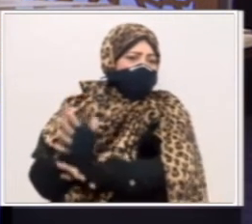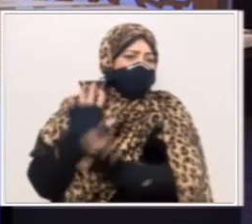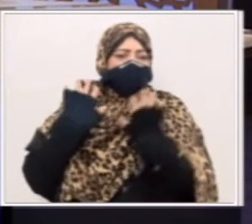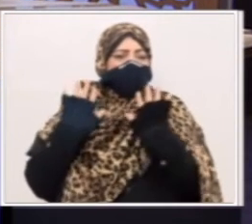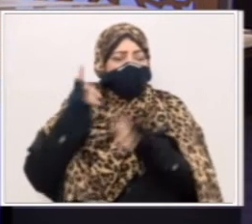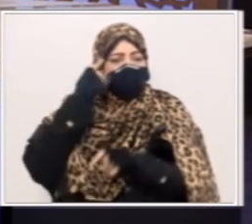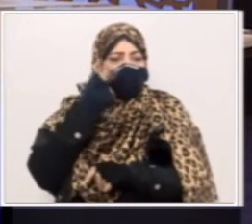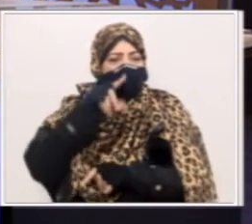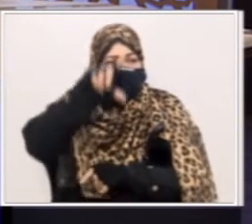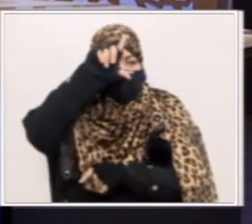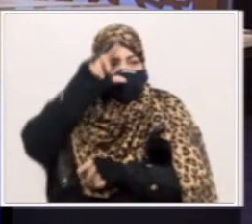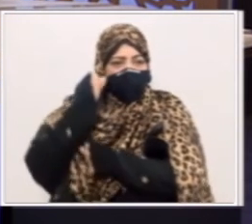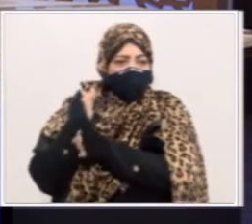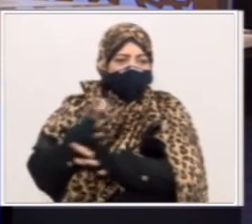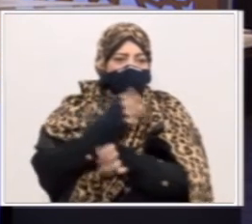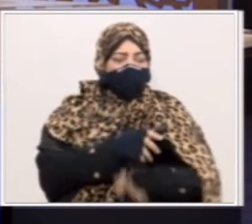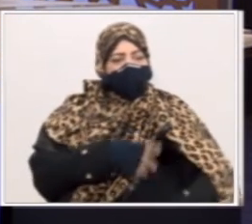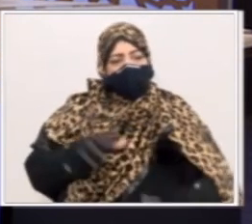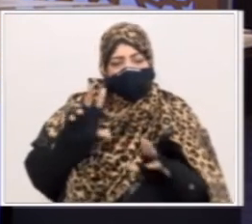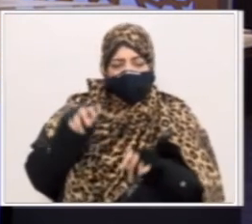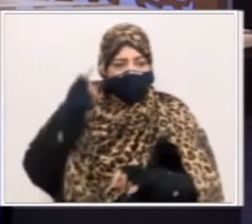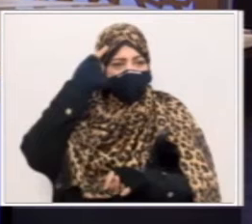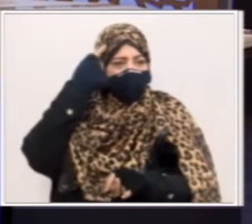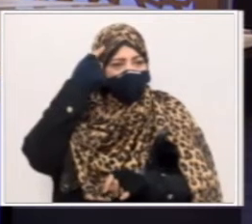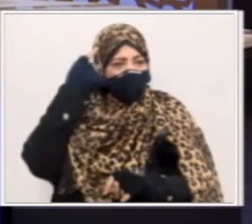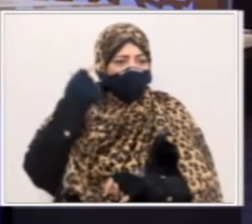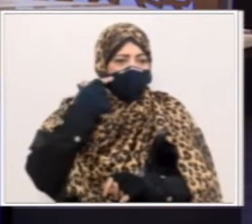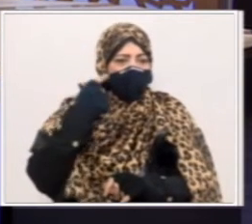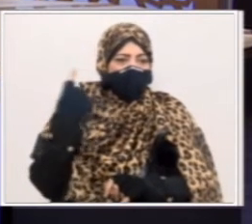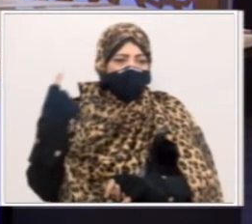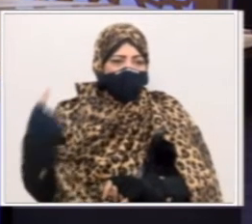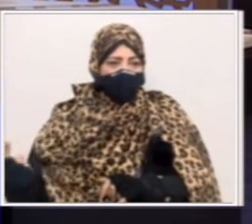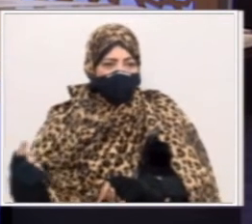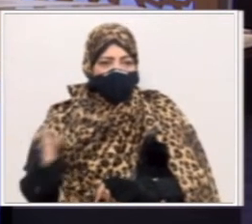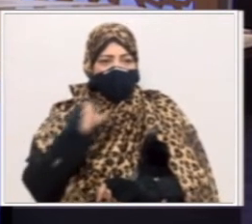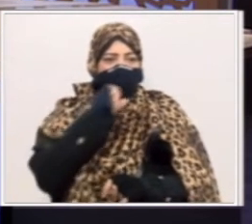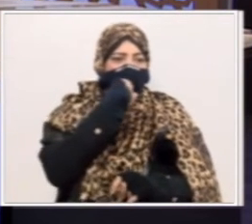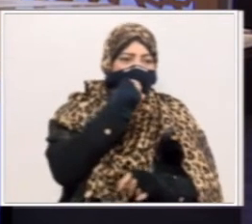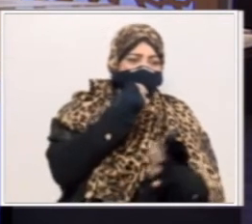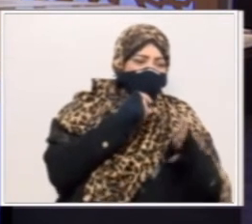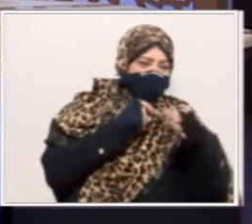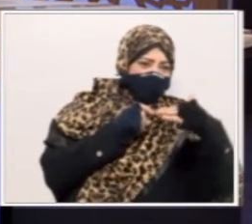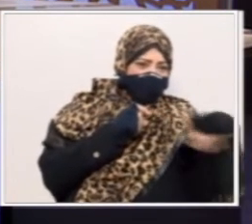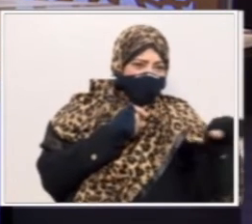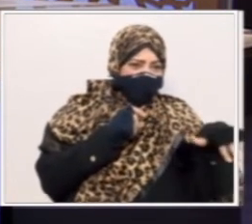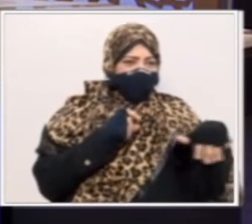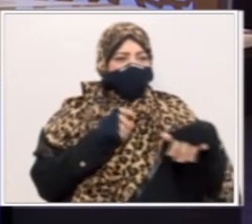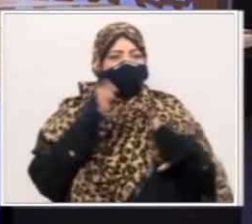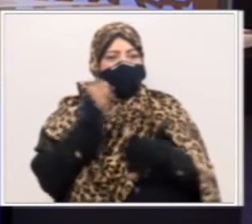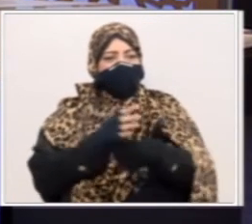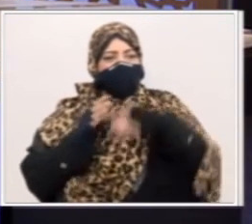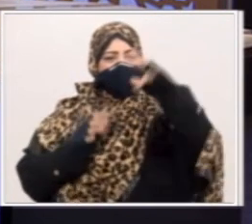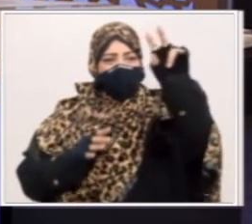وأعطى الزوجة الربع أو الثمن حسب وجود الفرع الوارث من عدمه فهذا يعد عدلا لا بأس بذلك،